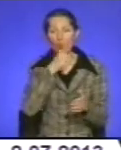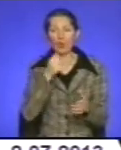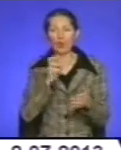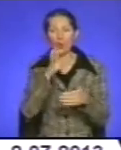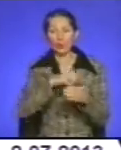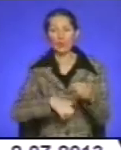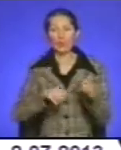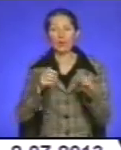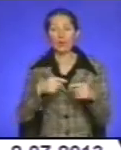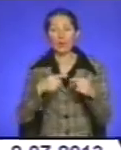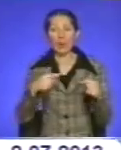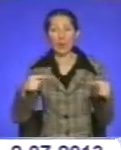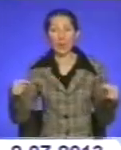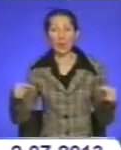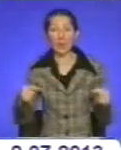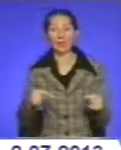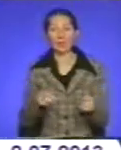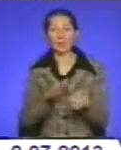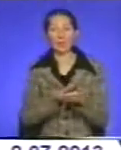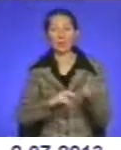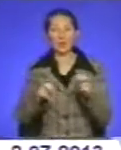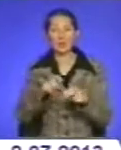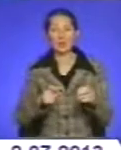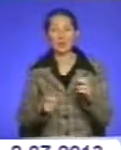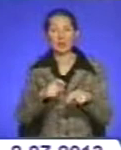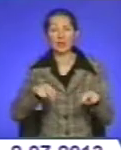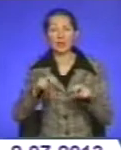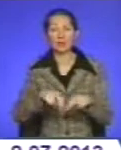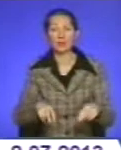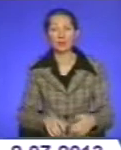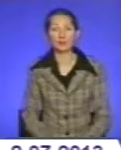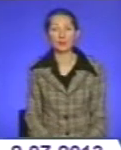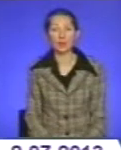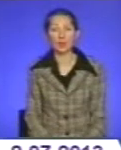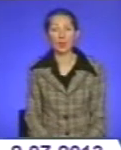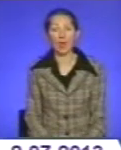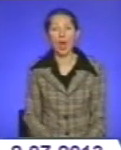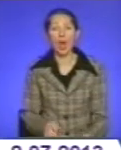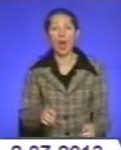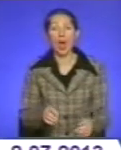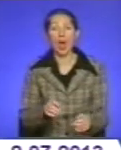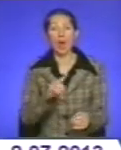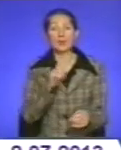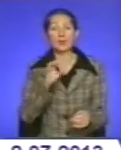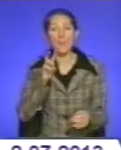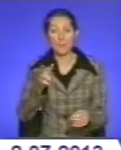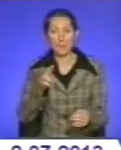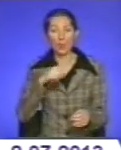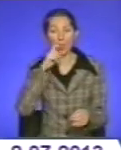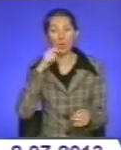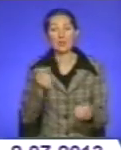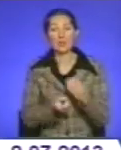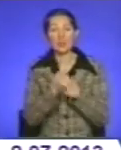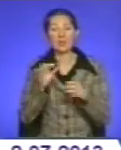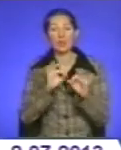Музика. У ЗМІ України з'явилася інформація про те, що